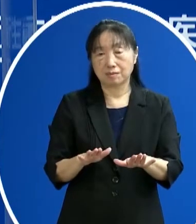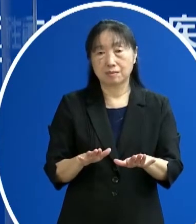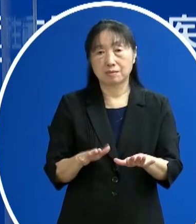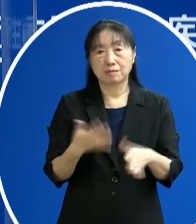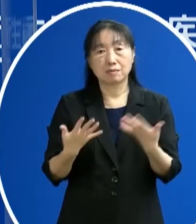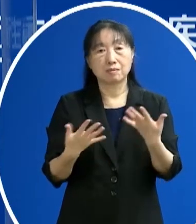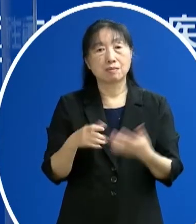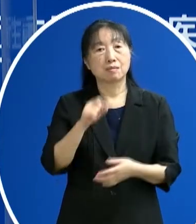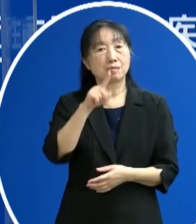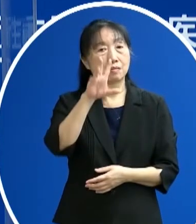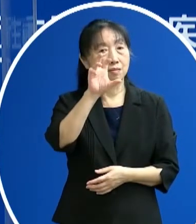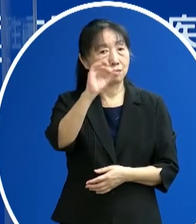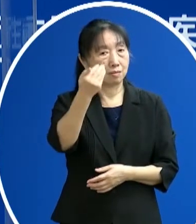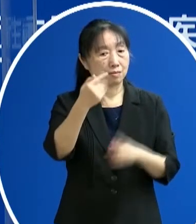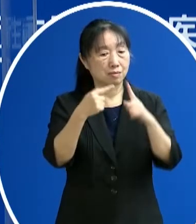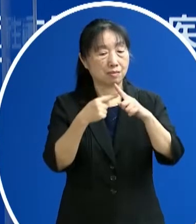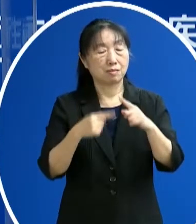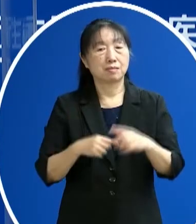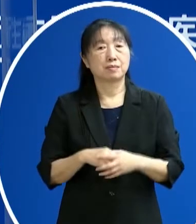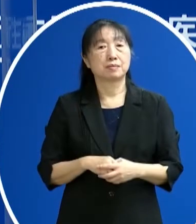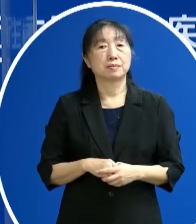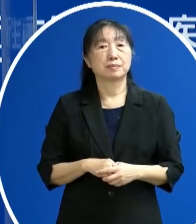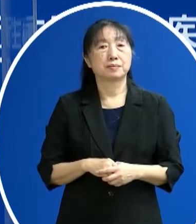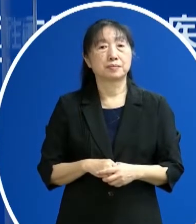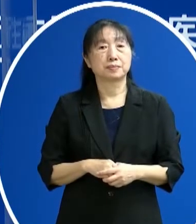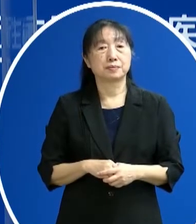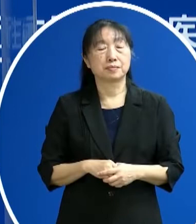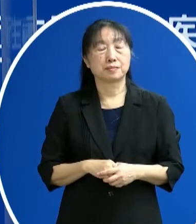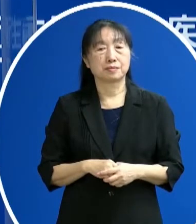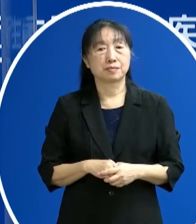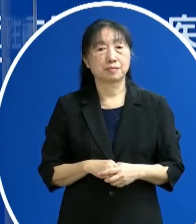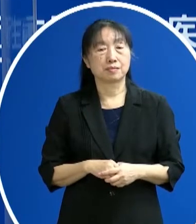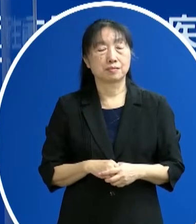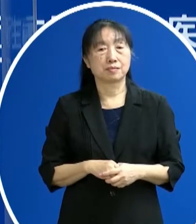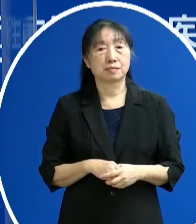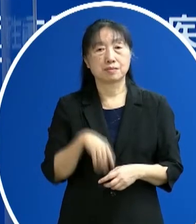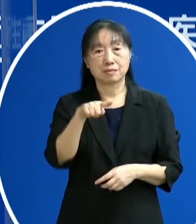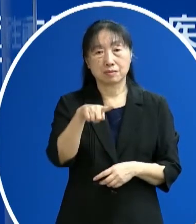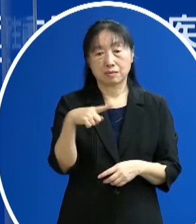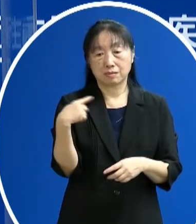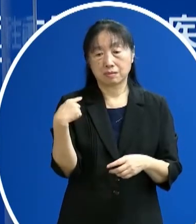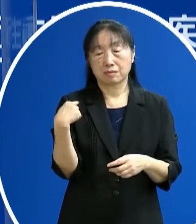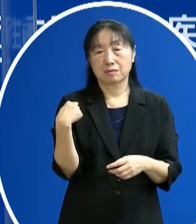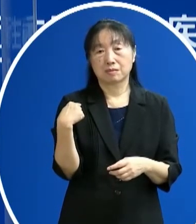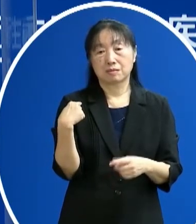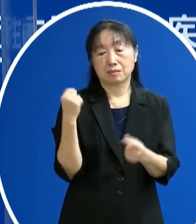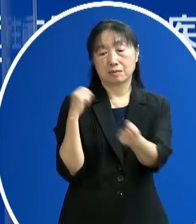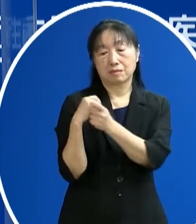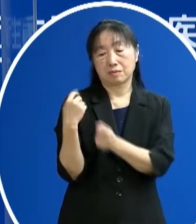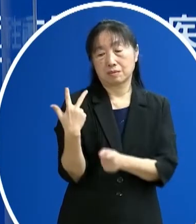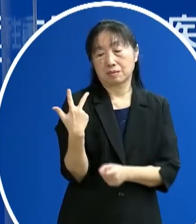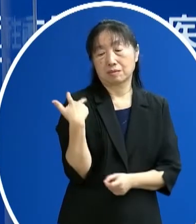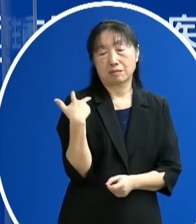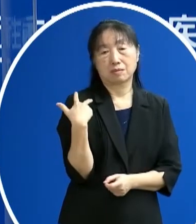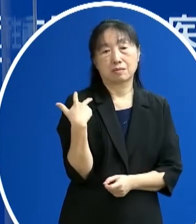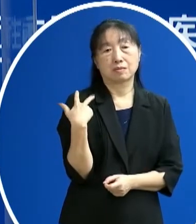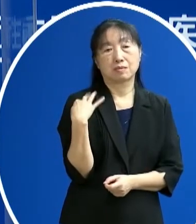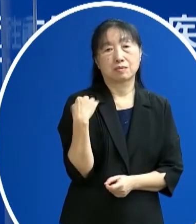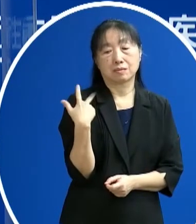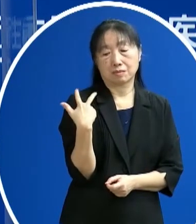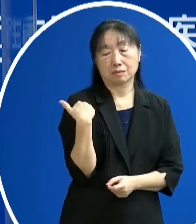是189，好，是189位。那近七日的，那等于近七日案例